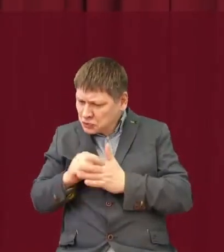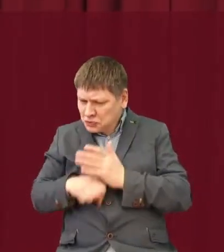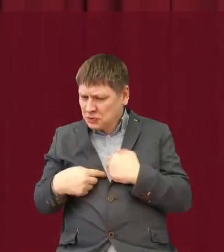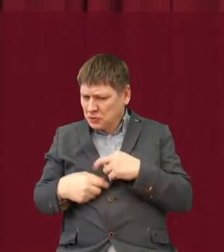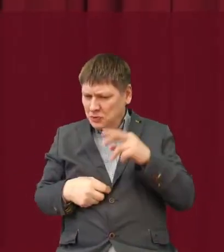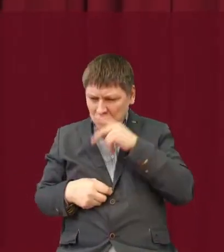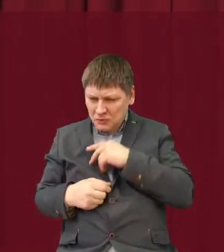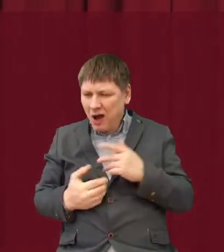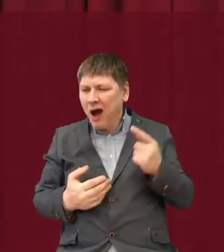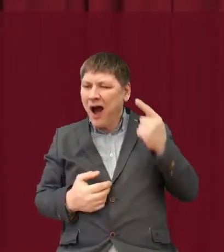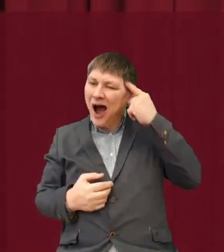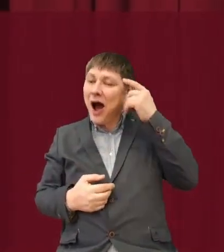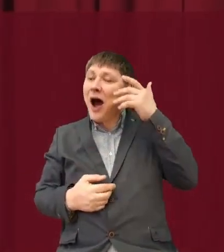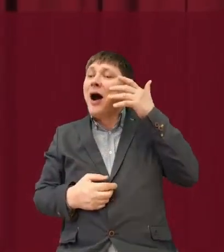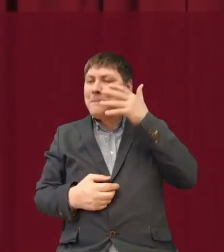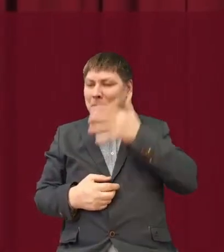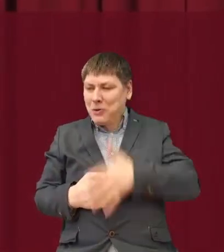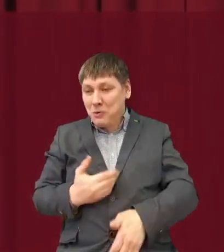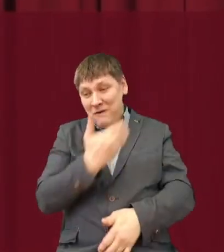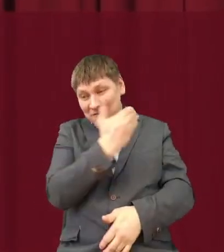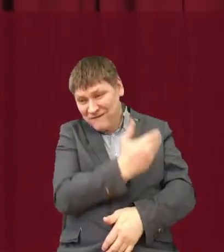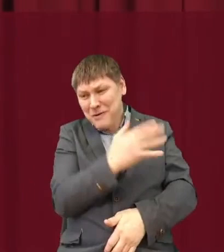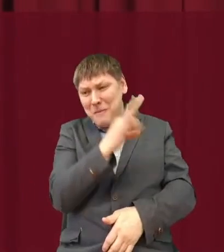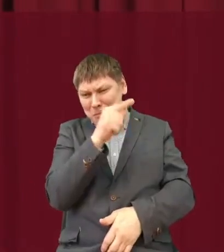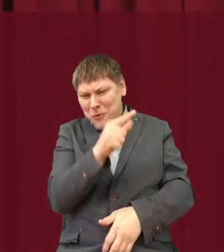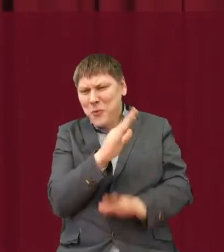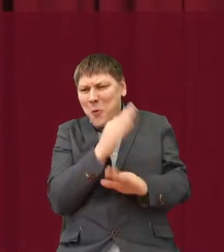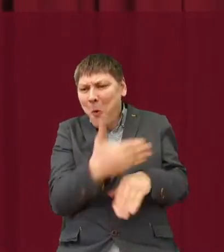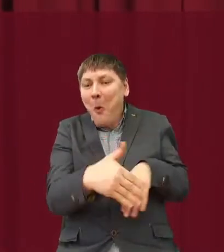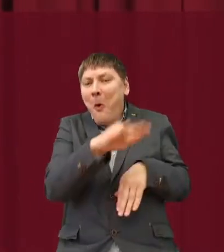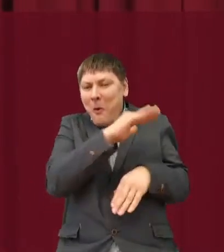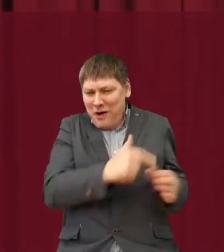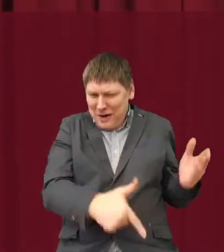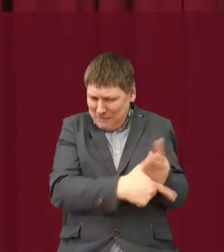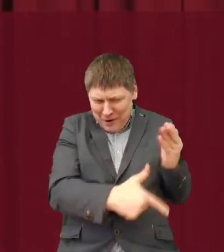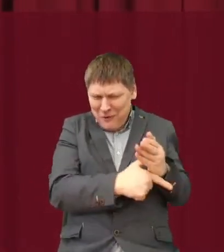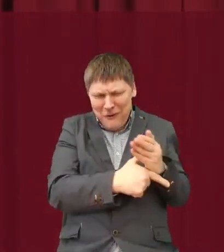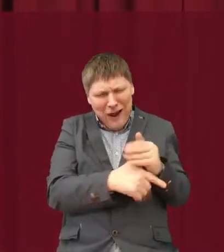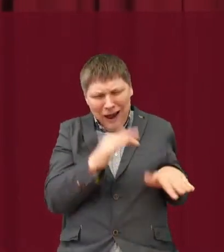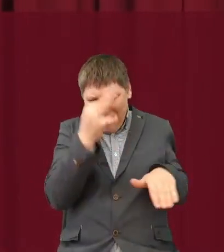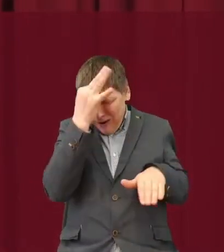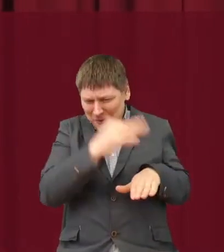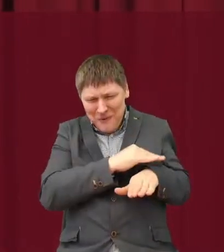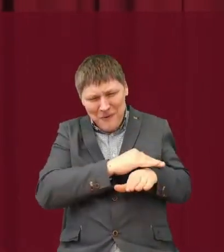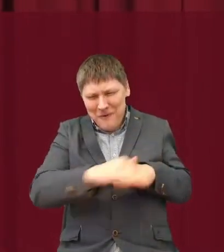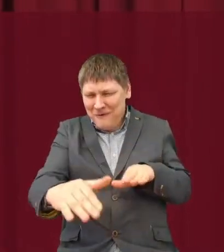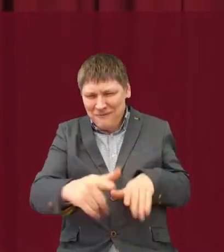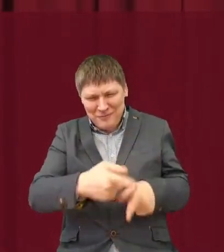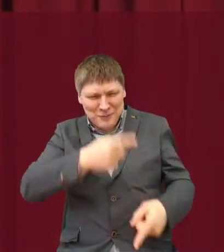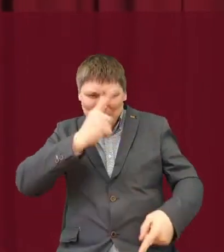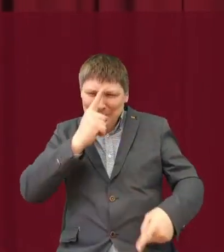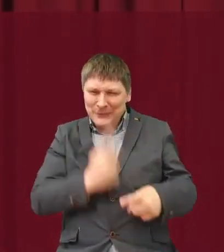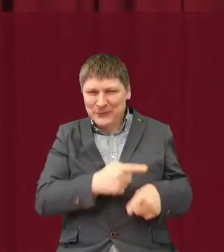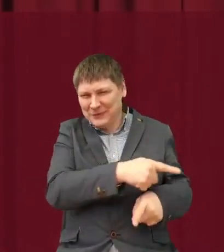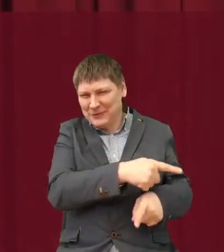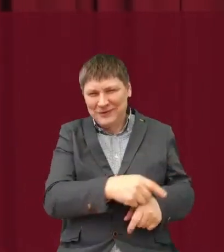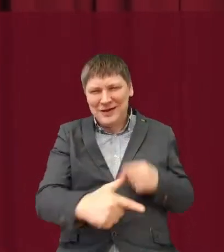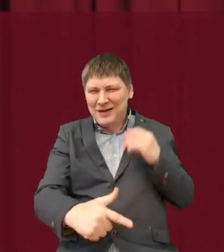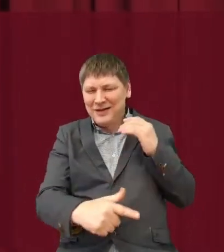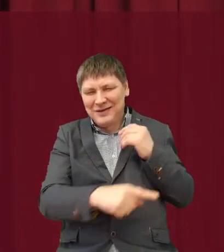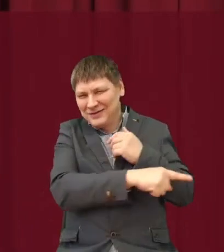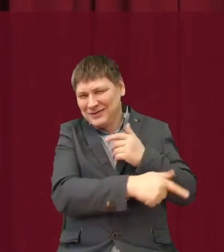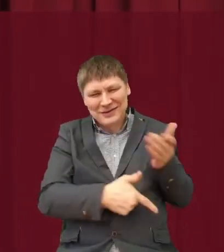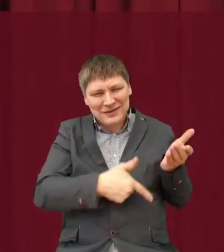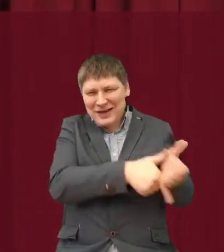их Бог это Бог гор потому что они победили нас на горах Ну уж точно если он